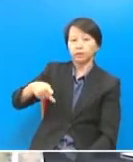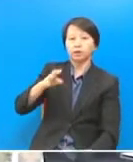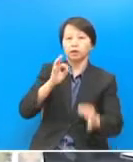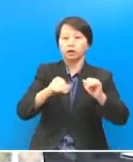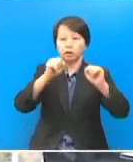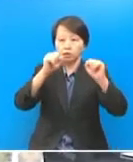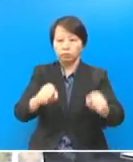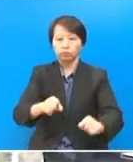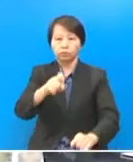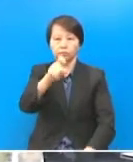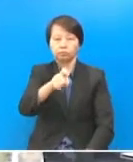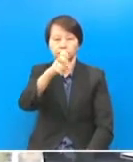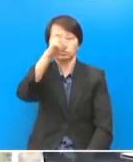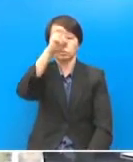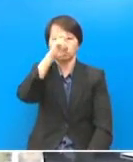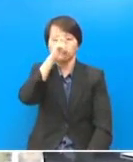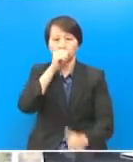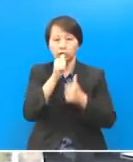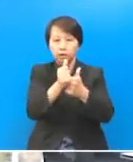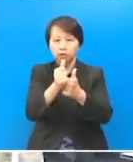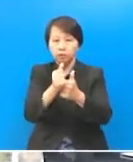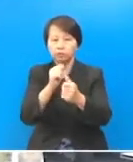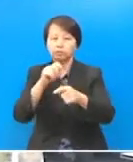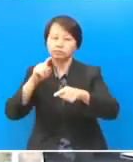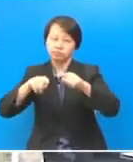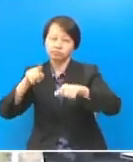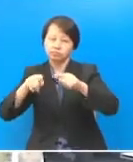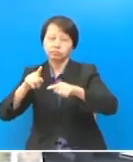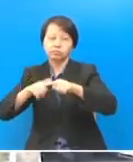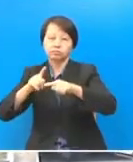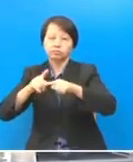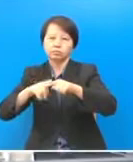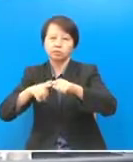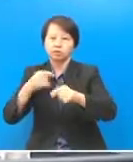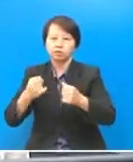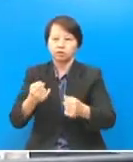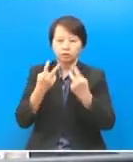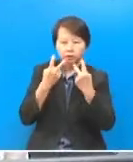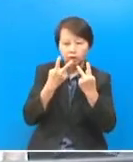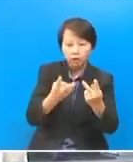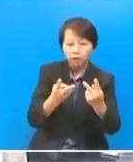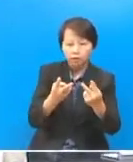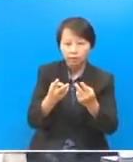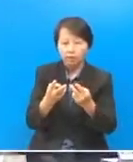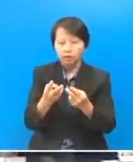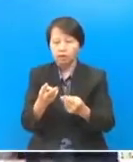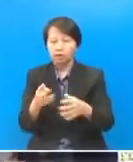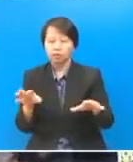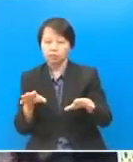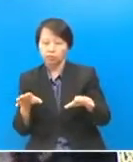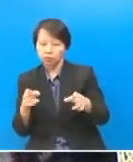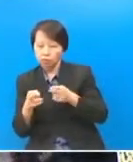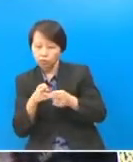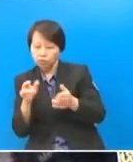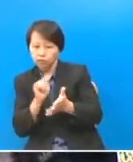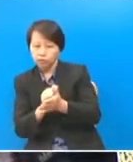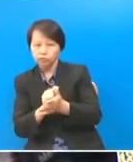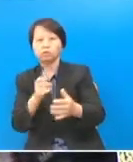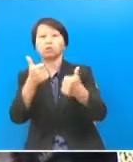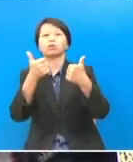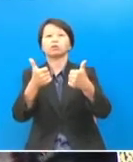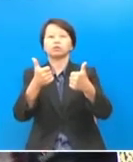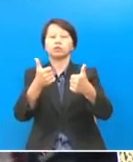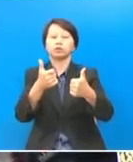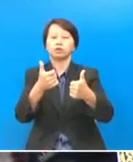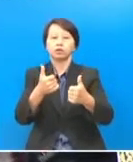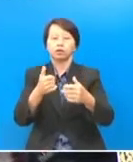memperketat kan mengikut keadaan sama ada kita telah nampak seusai itu memberi pulangan sip hari ini kalau